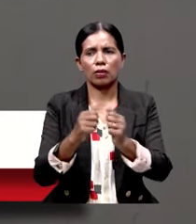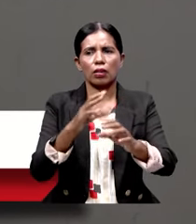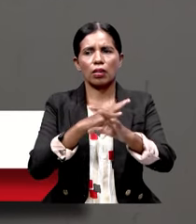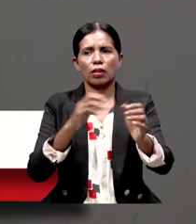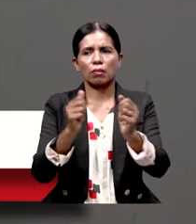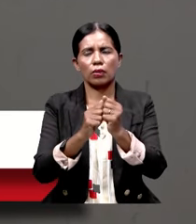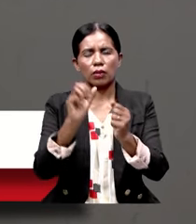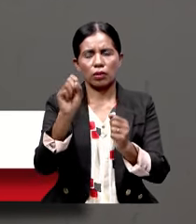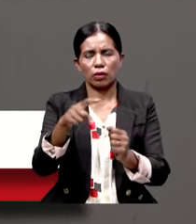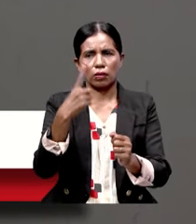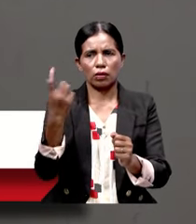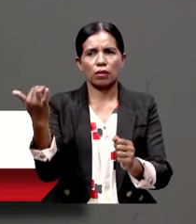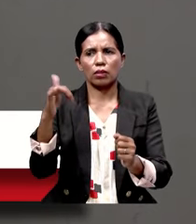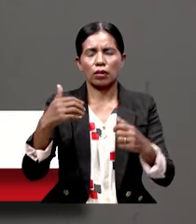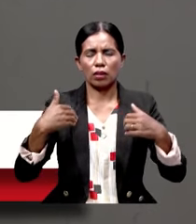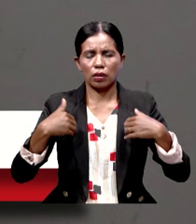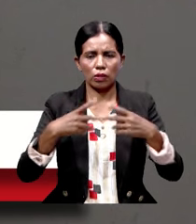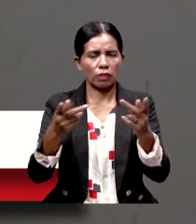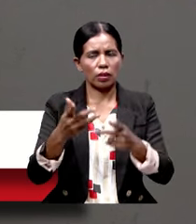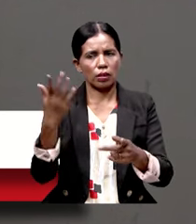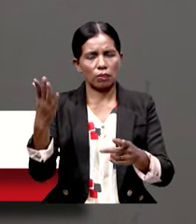lori sida siram si kobre area ne ba